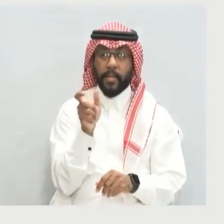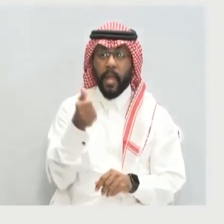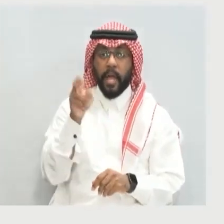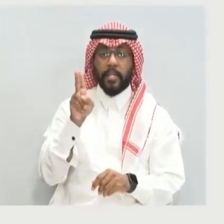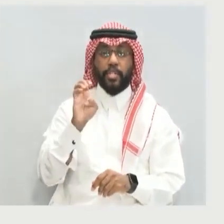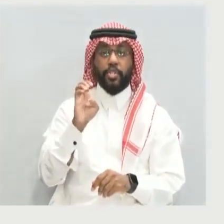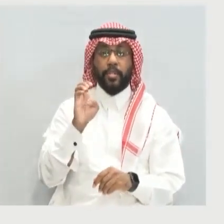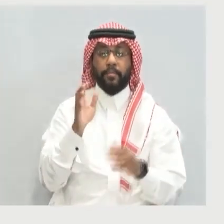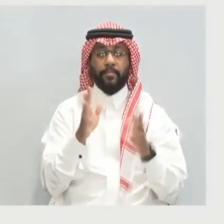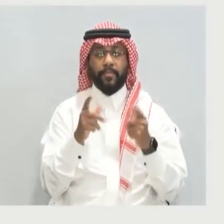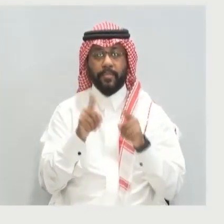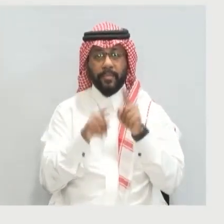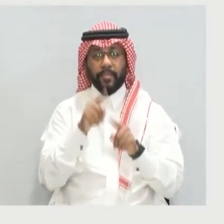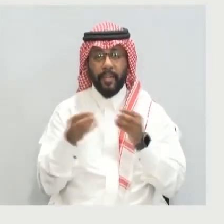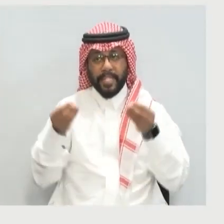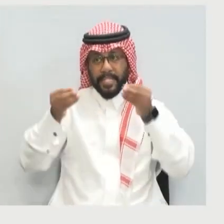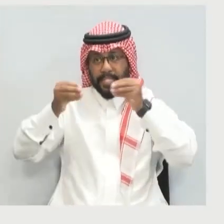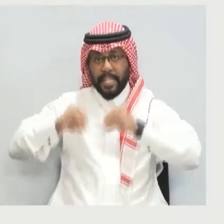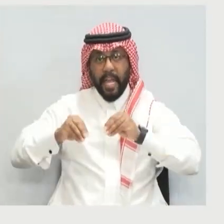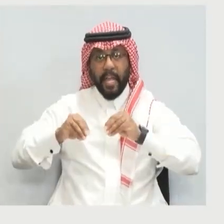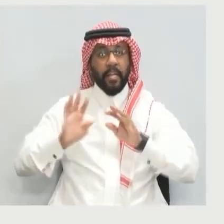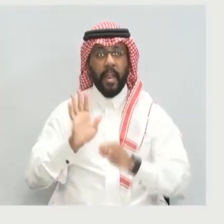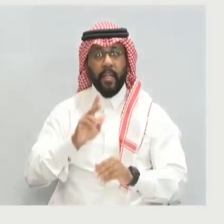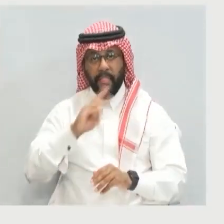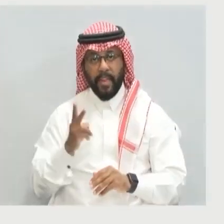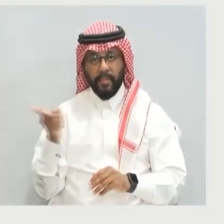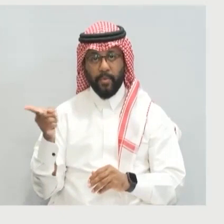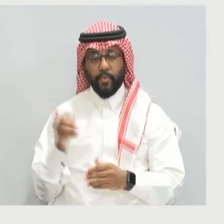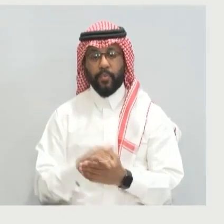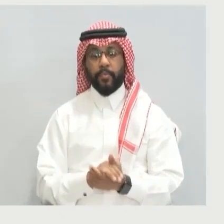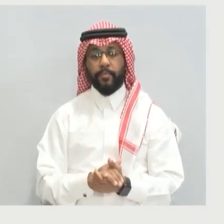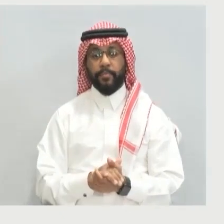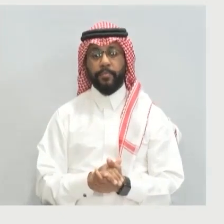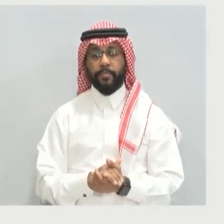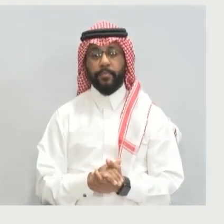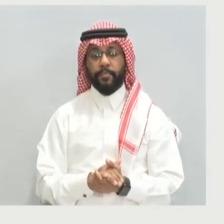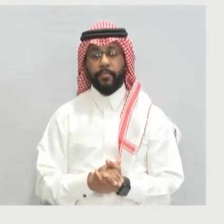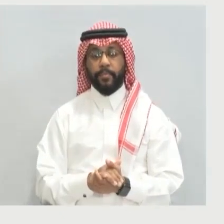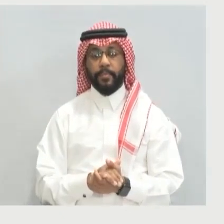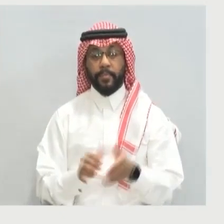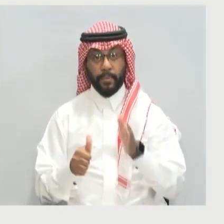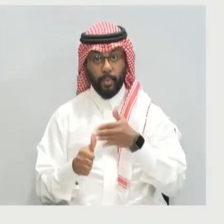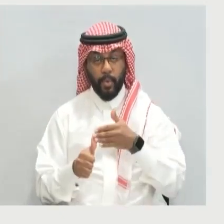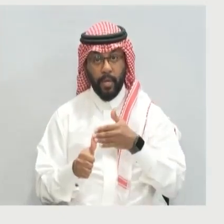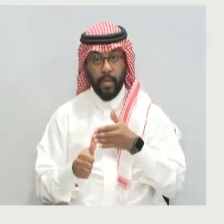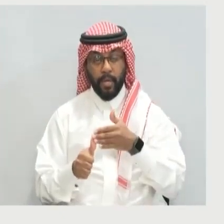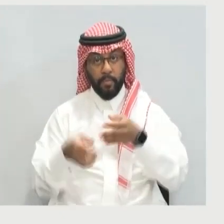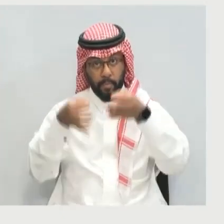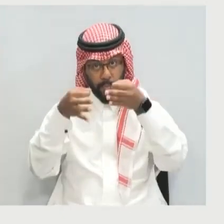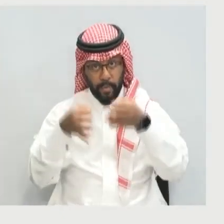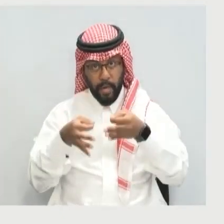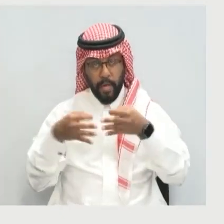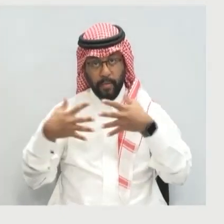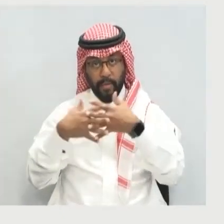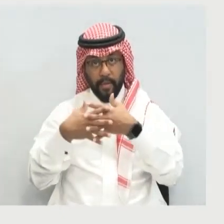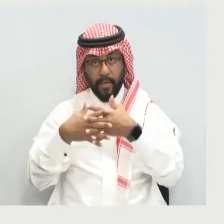التفاعل على افتراض عدم اضافه اي ماده جديده على افتراض اذا تركيز المواد المتفاعله